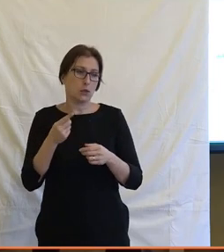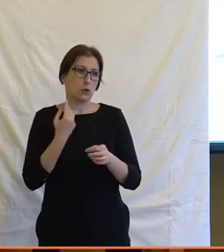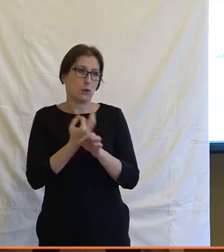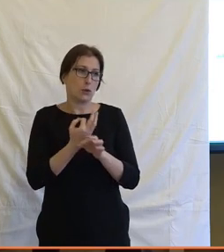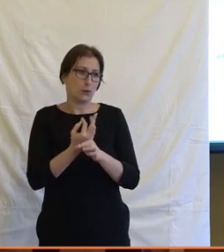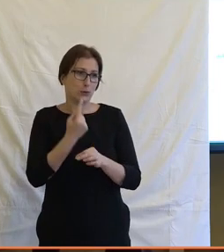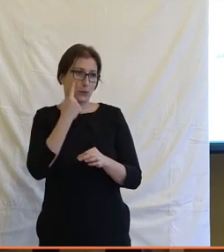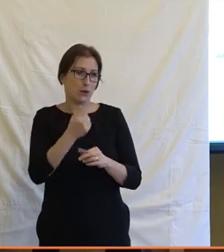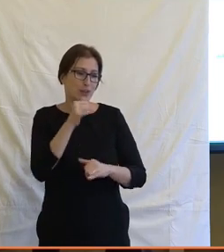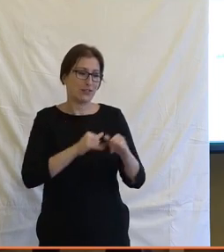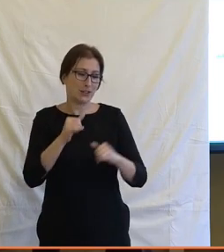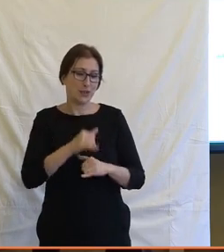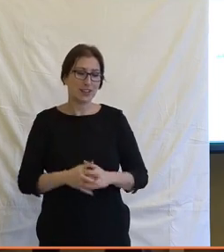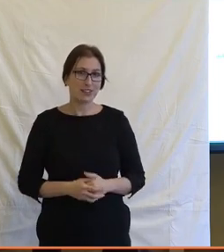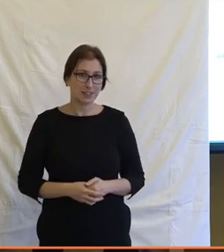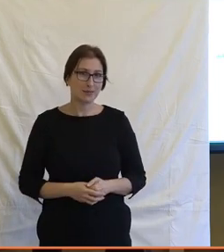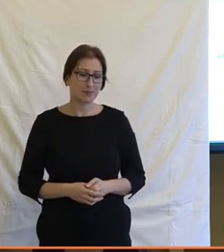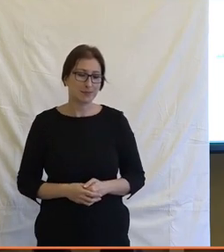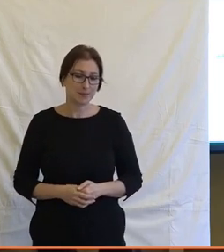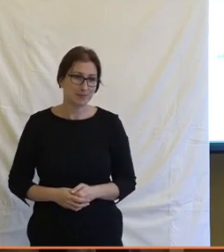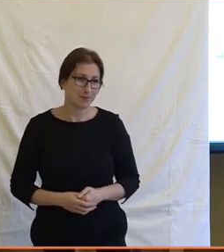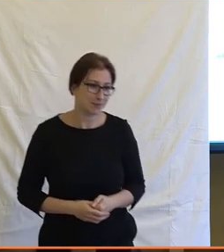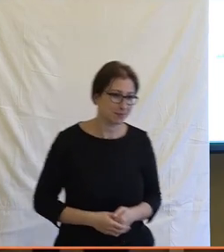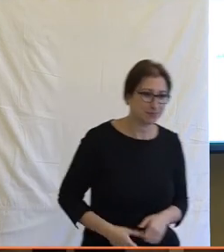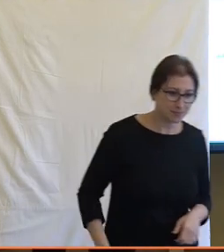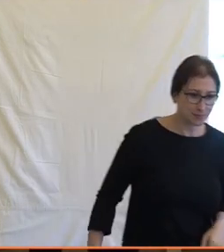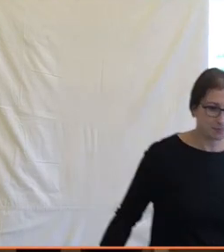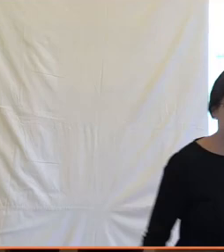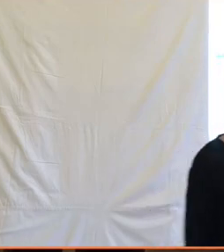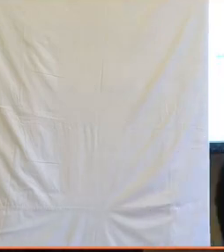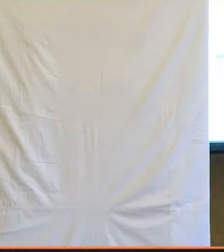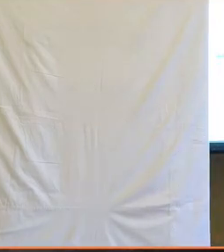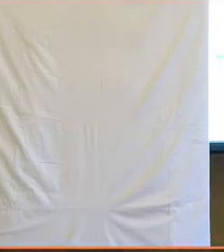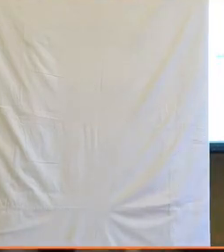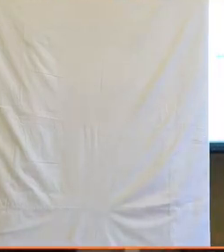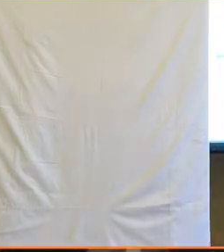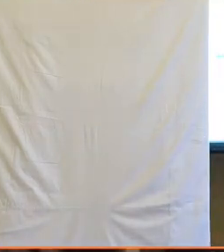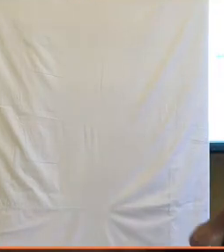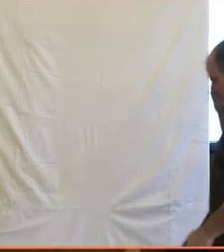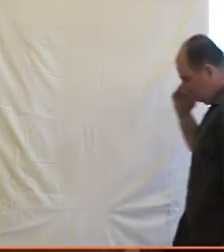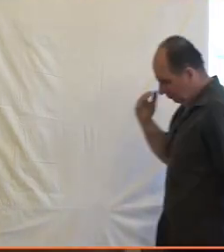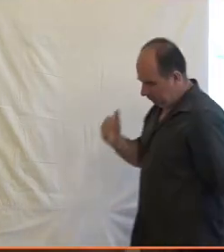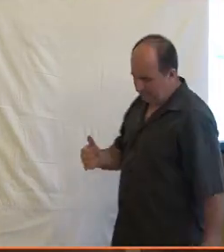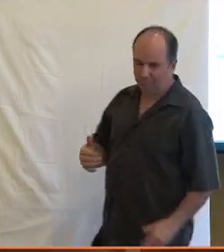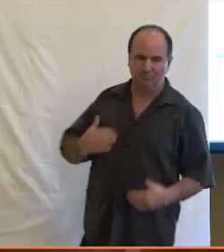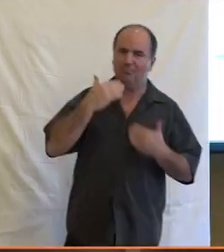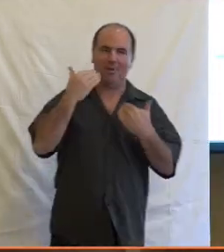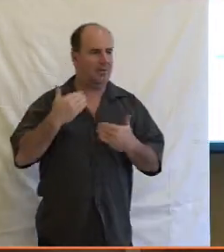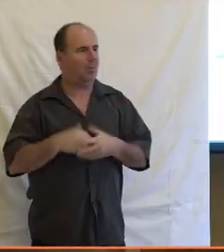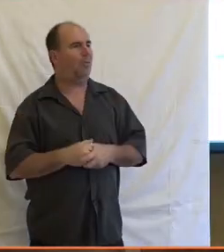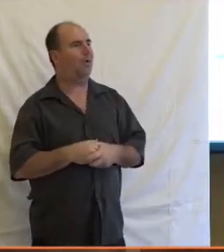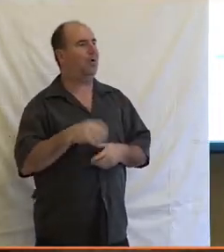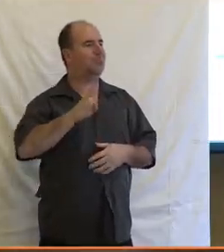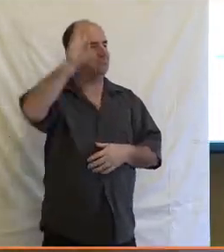pozvánku nebo událost do kalendáře. Děkuji moc. A je tady již jedna otázka z publika.